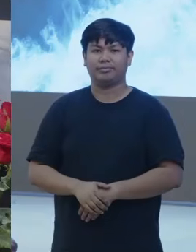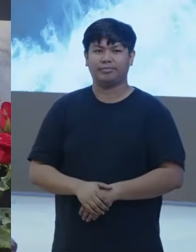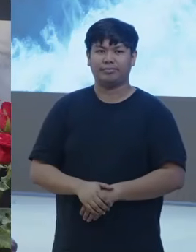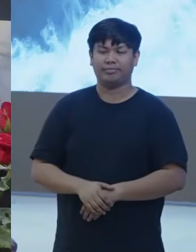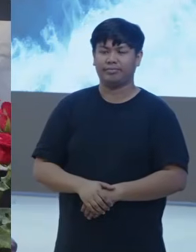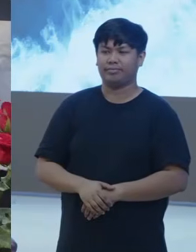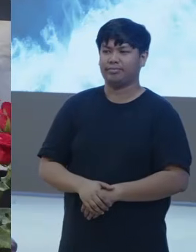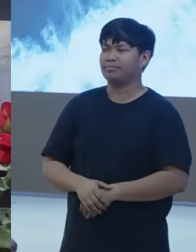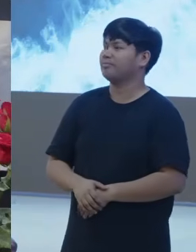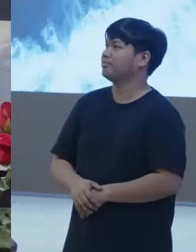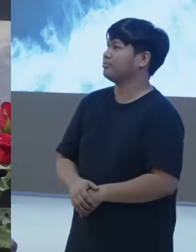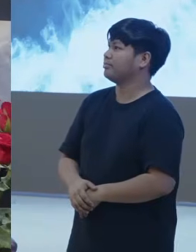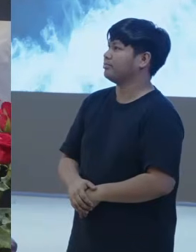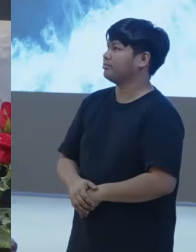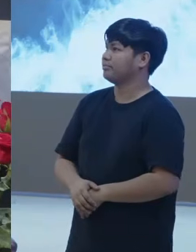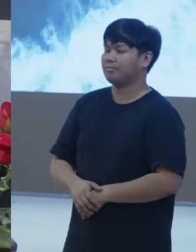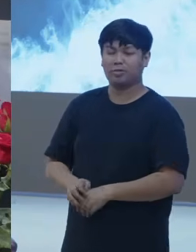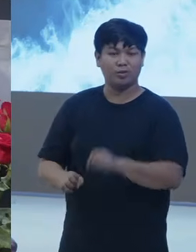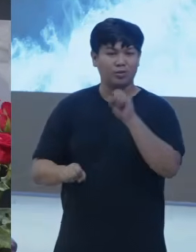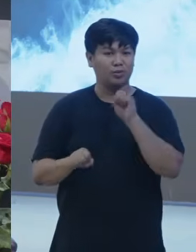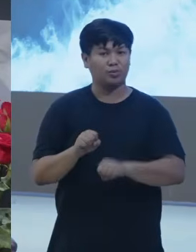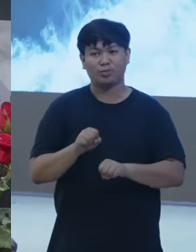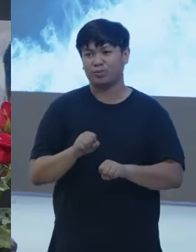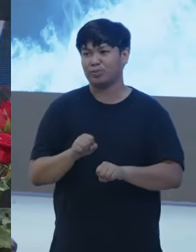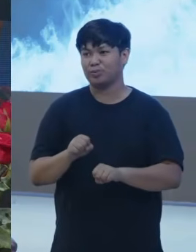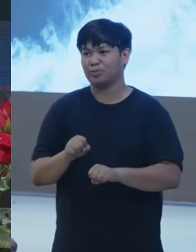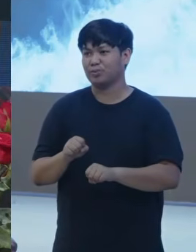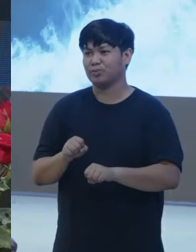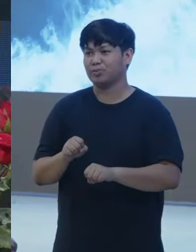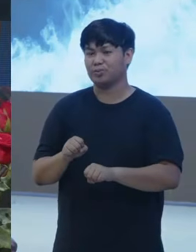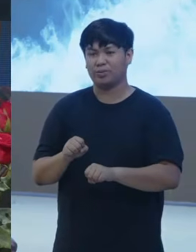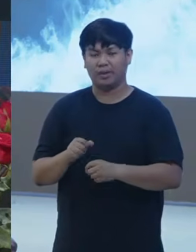natin. So mga kapatid,